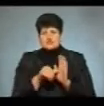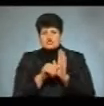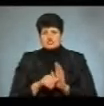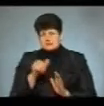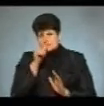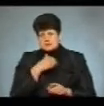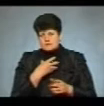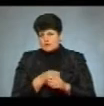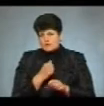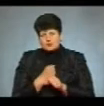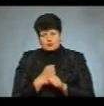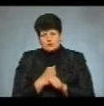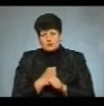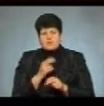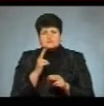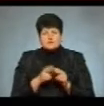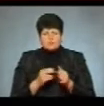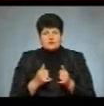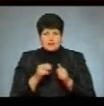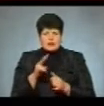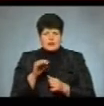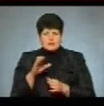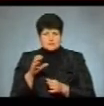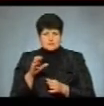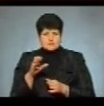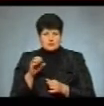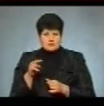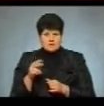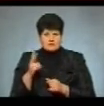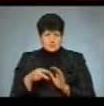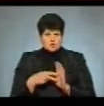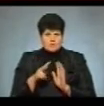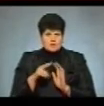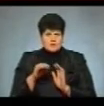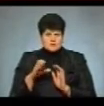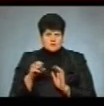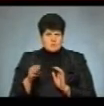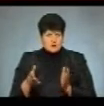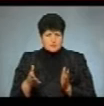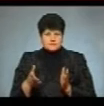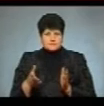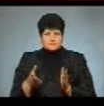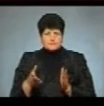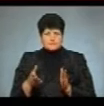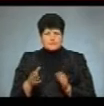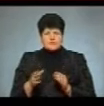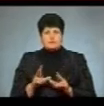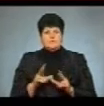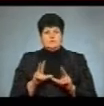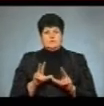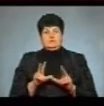повноважень. Закінчується повноваження в листопаді, 27 листопада. Так, 27 листопада склали